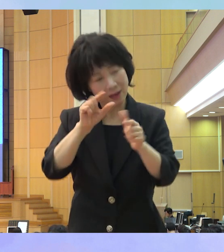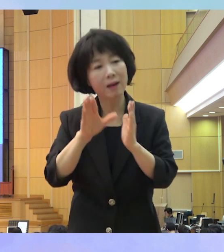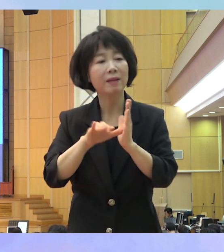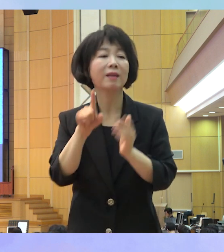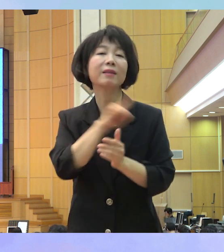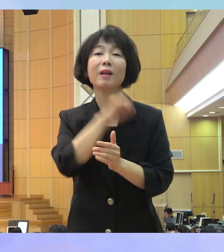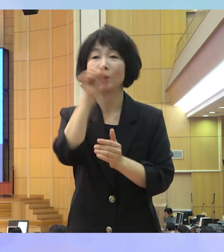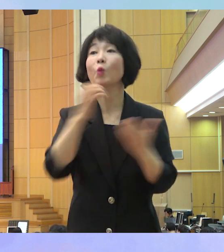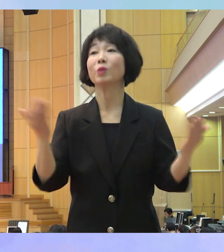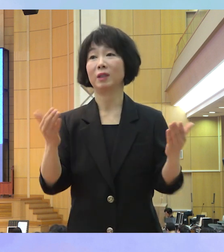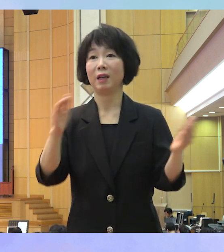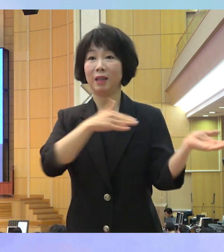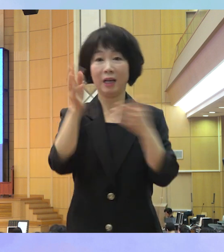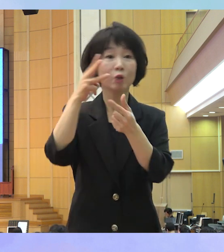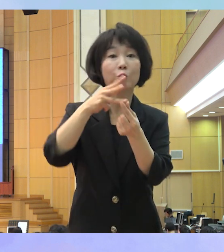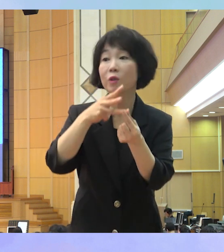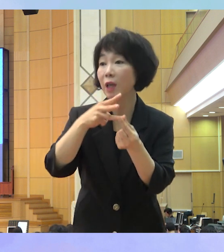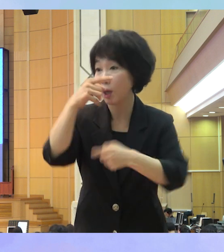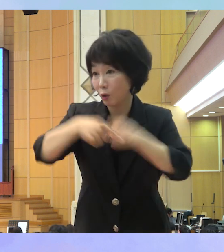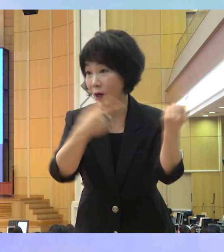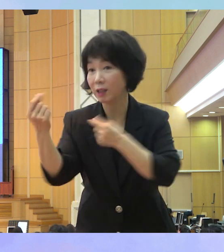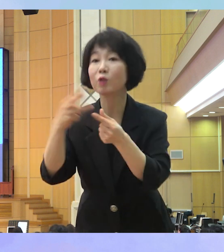뭐냐? 따라하겠습니다. 순종하는